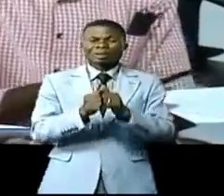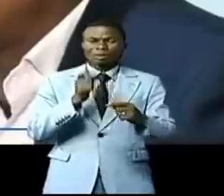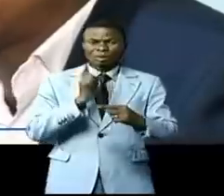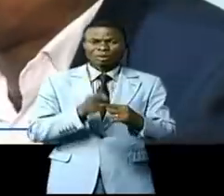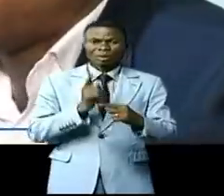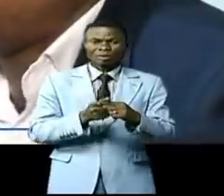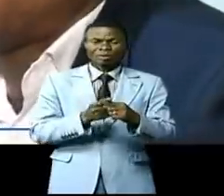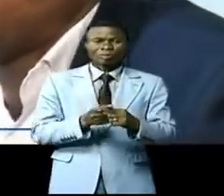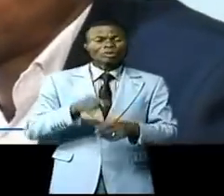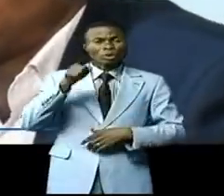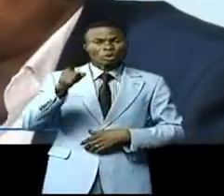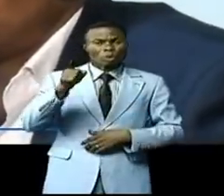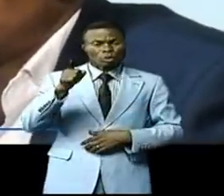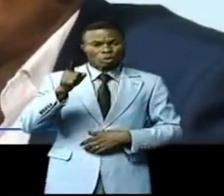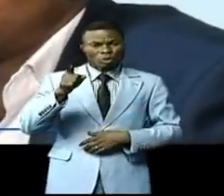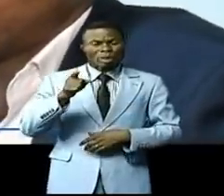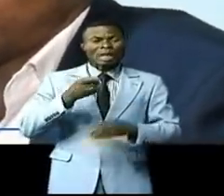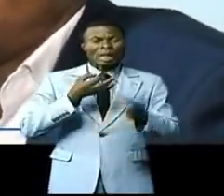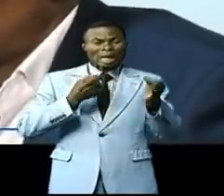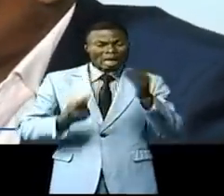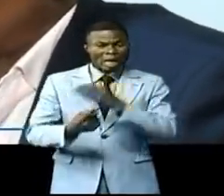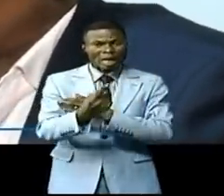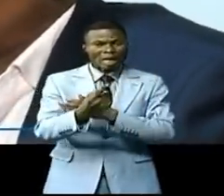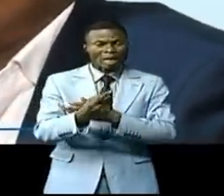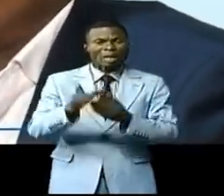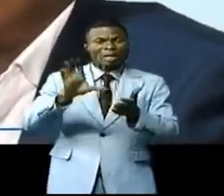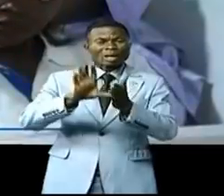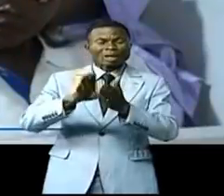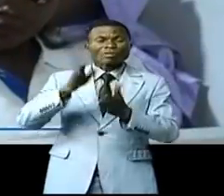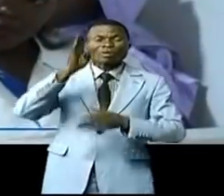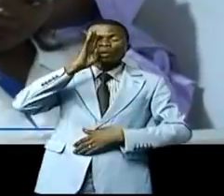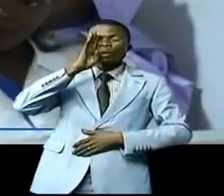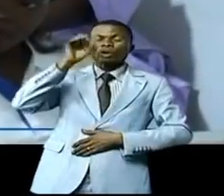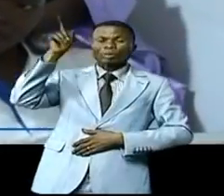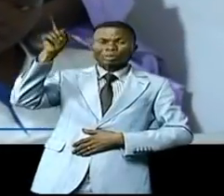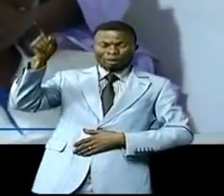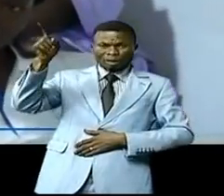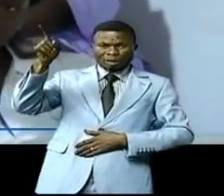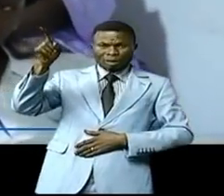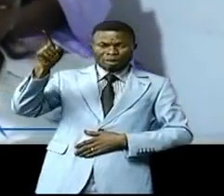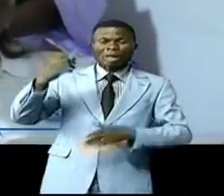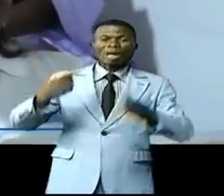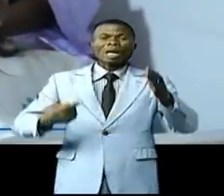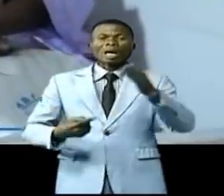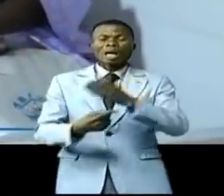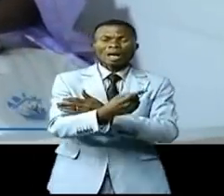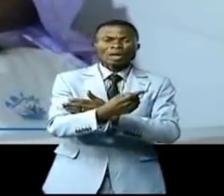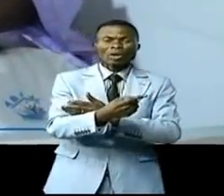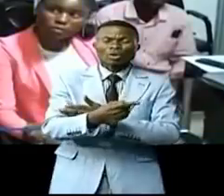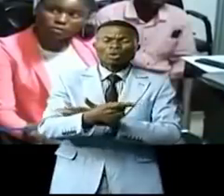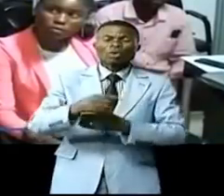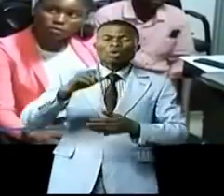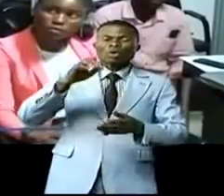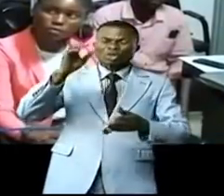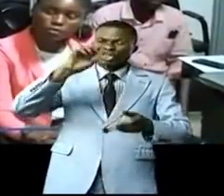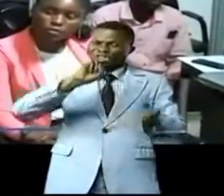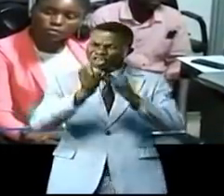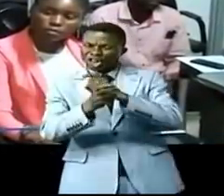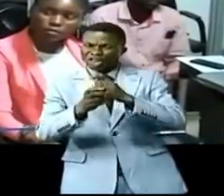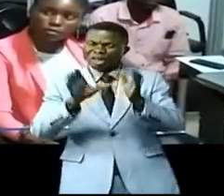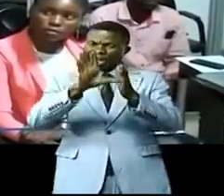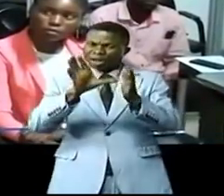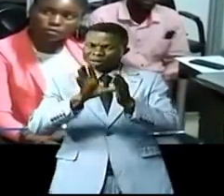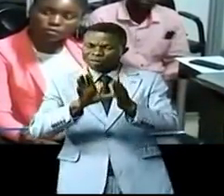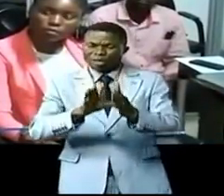que ce dernier oppose son auteur au cinéaste belge Thierry Michel, accusé de plagiat, contrefaçon, abus